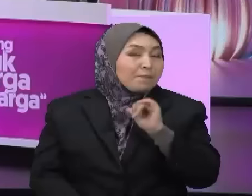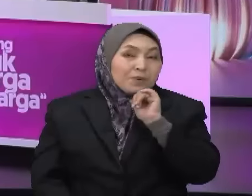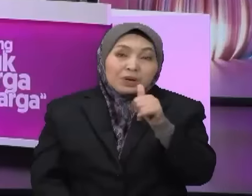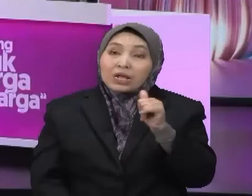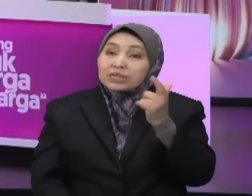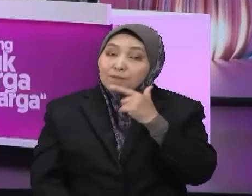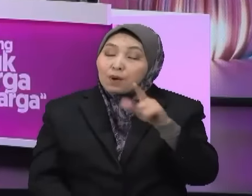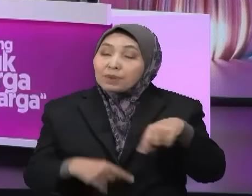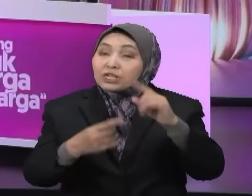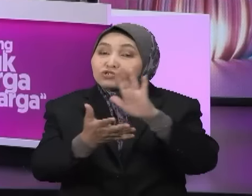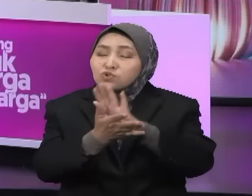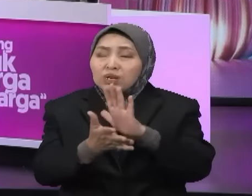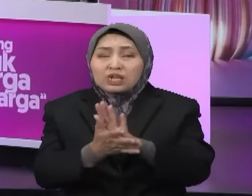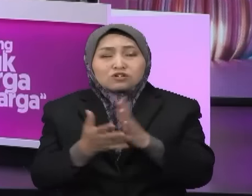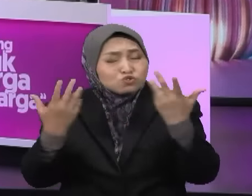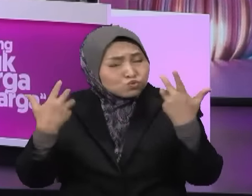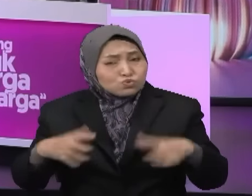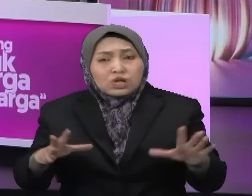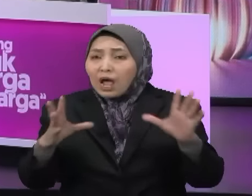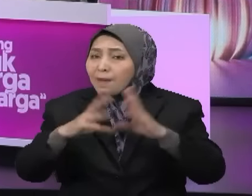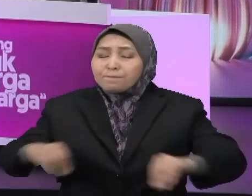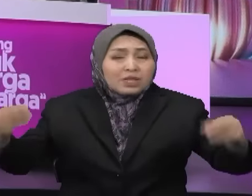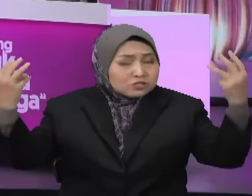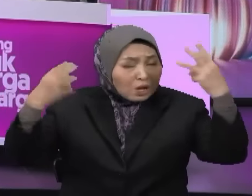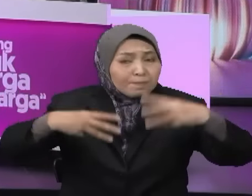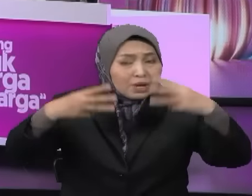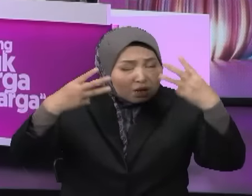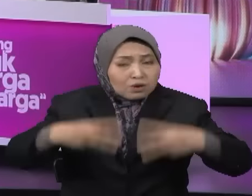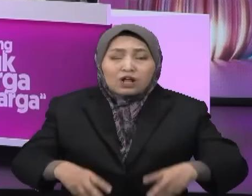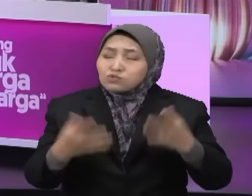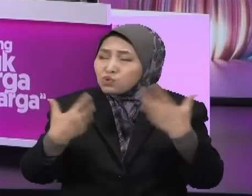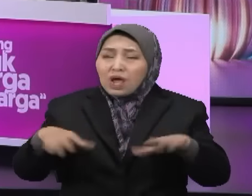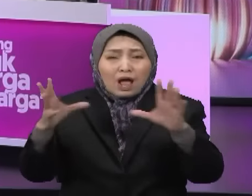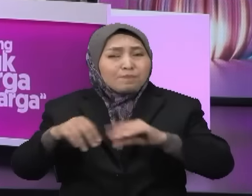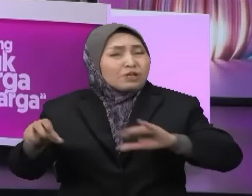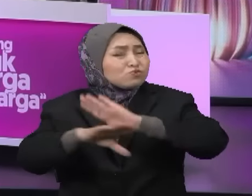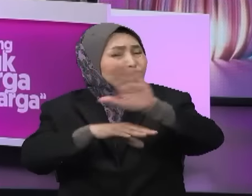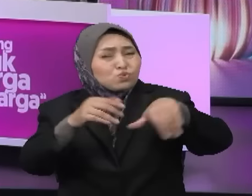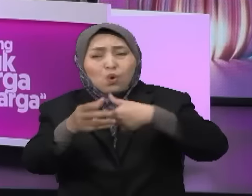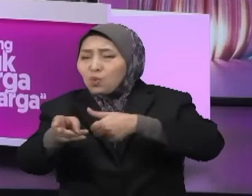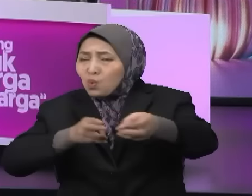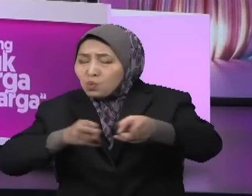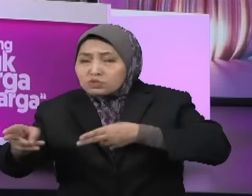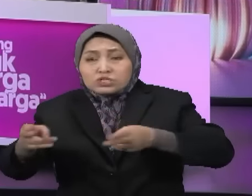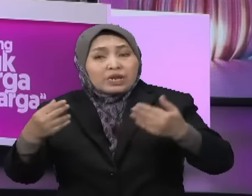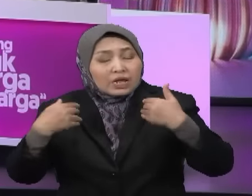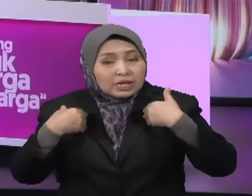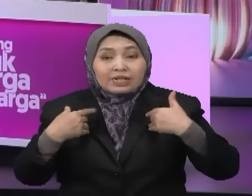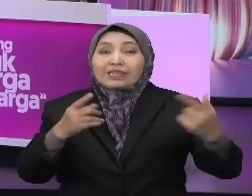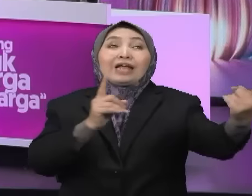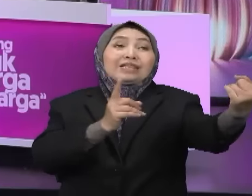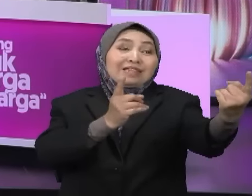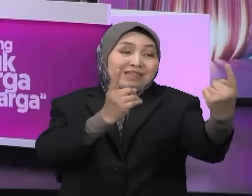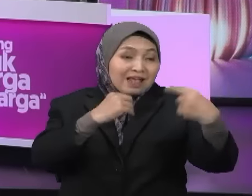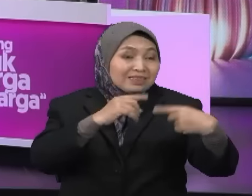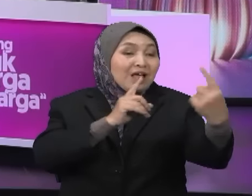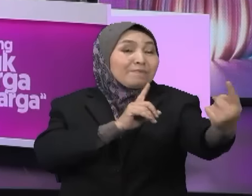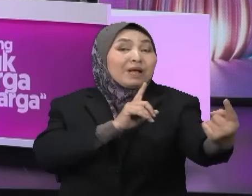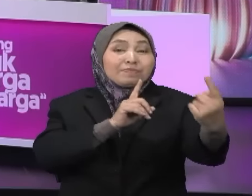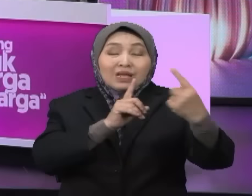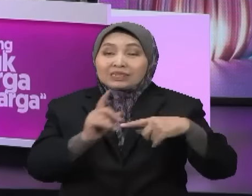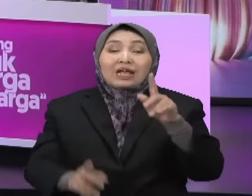nak pergi sekolah, ini dia dah habis dah perang. Maksudnya dah habis segala-galanya urusan yang ada, mereka datang kepada Nabi pasal